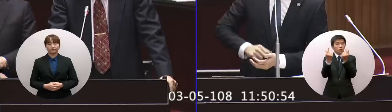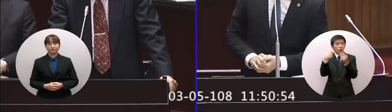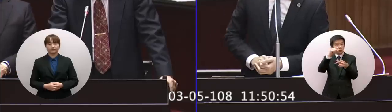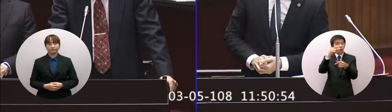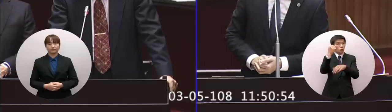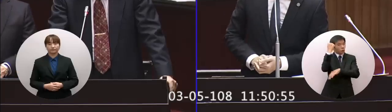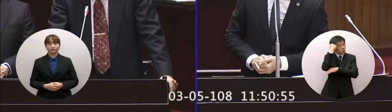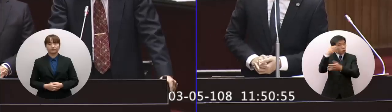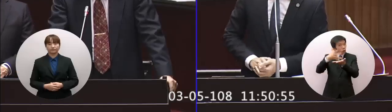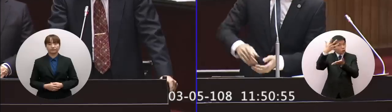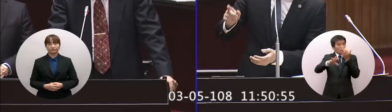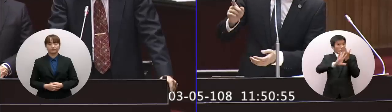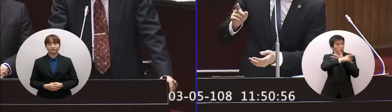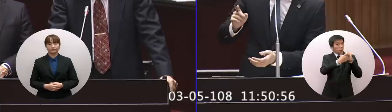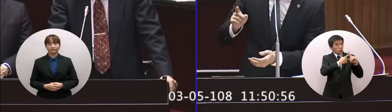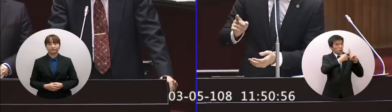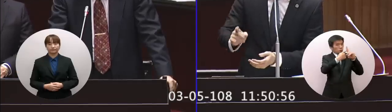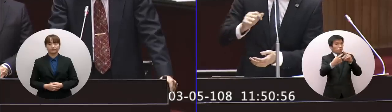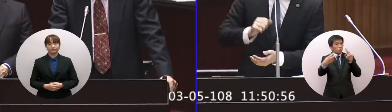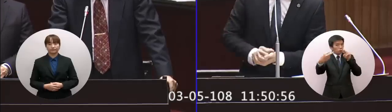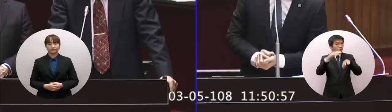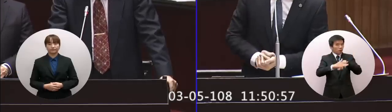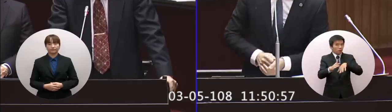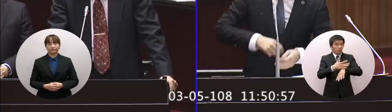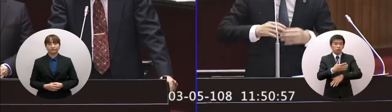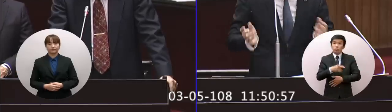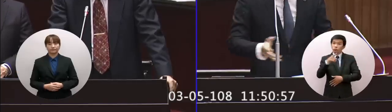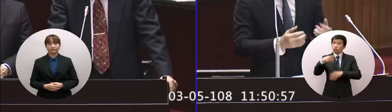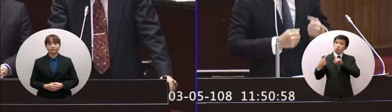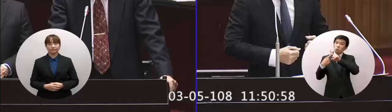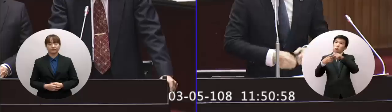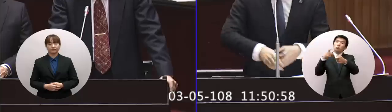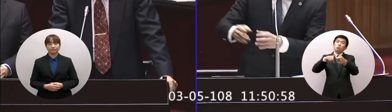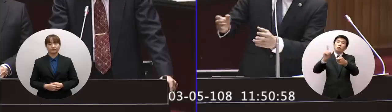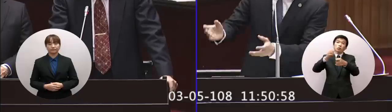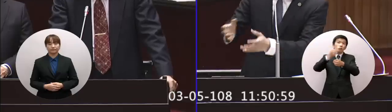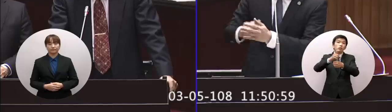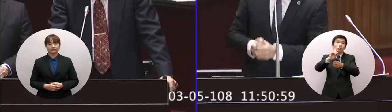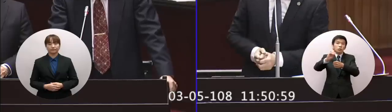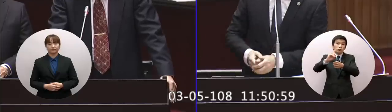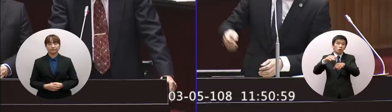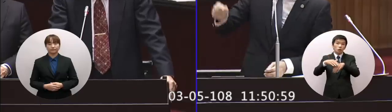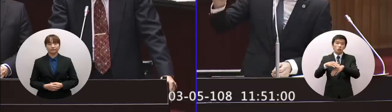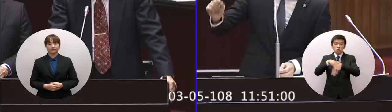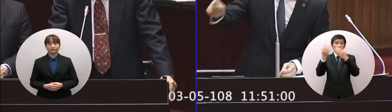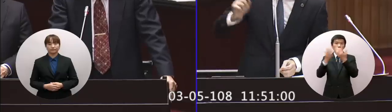甲伊见面无？伊会去做啥物款的代志？咱无一定看会到，咱敢有法度